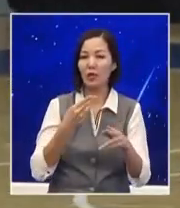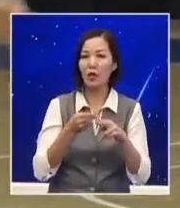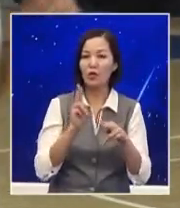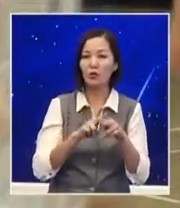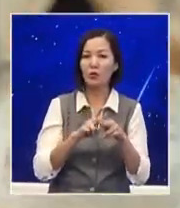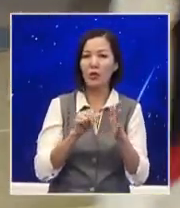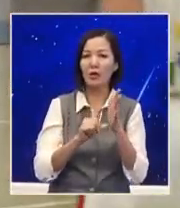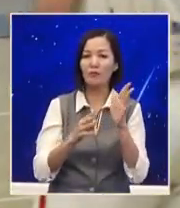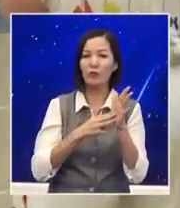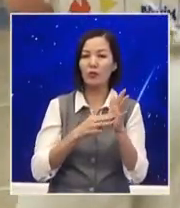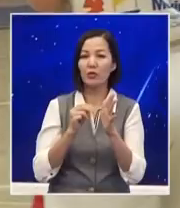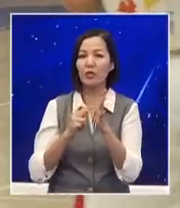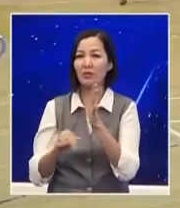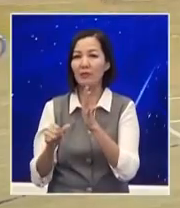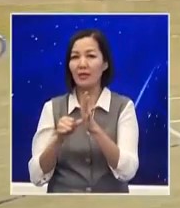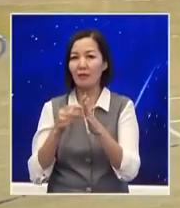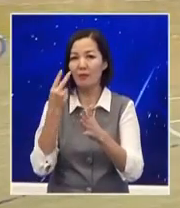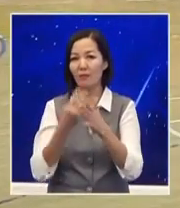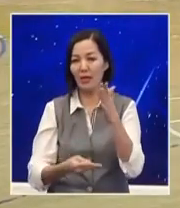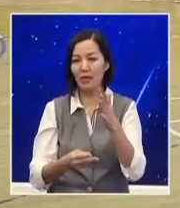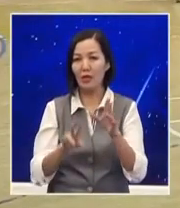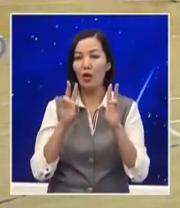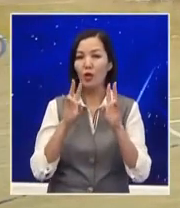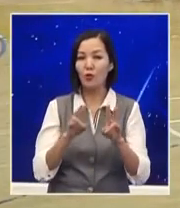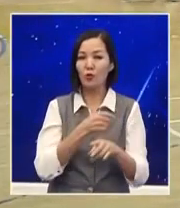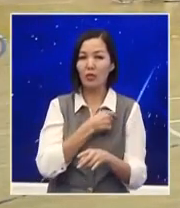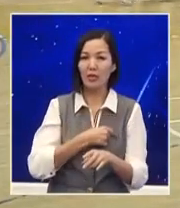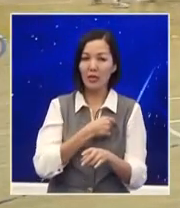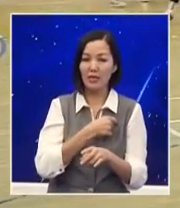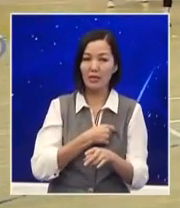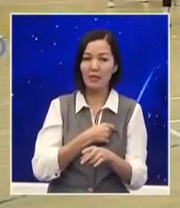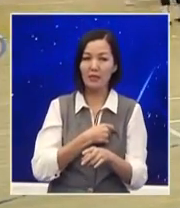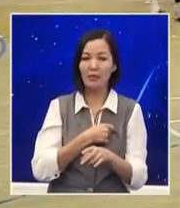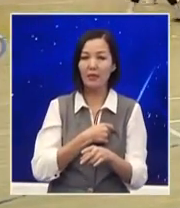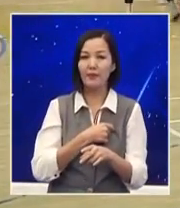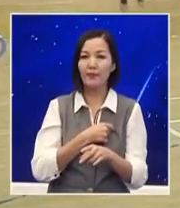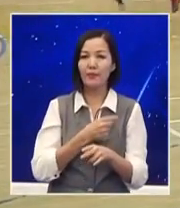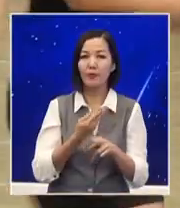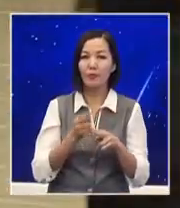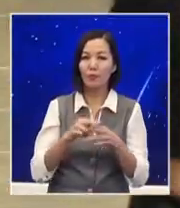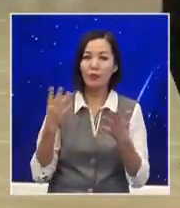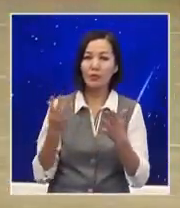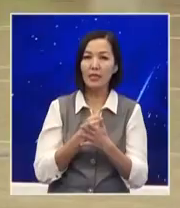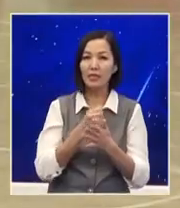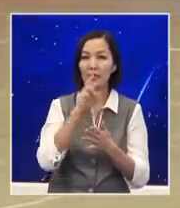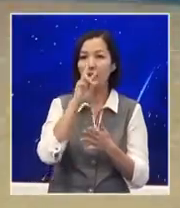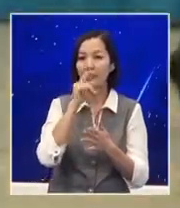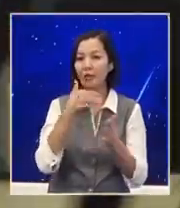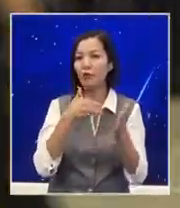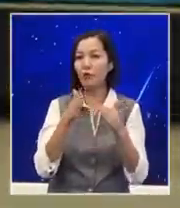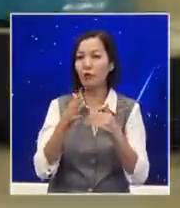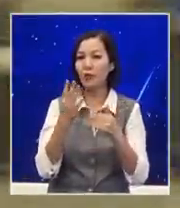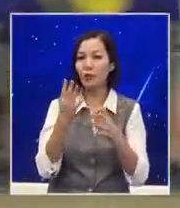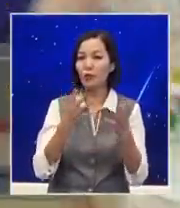салдарынан 69-76 есебімен ұтылып қалды. Дегенмен аға жаттықтырушы Евгений Прокопчик бұл сәтсіздіктен сабақ шығарып, қалған 4